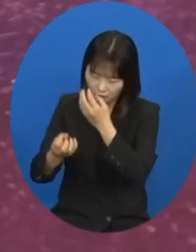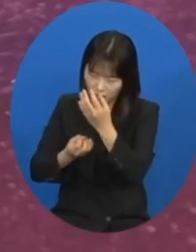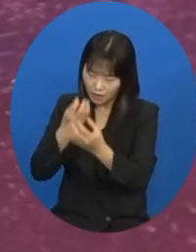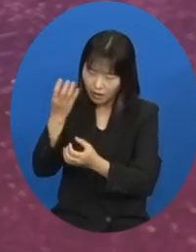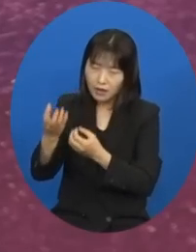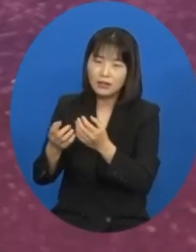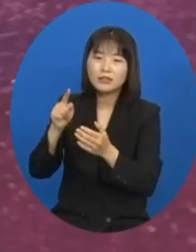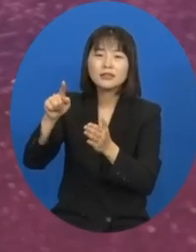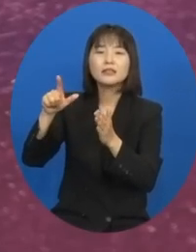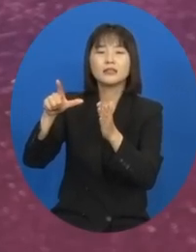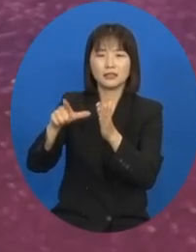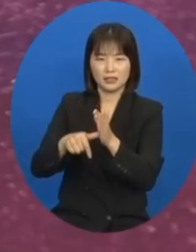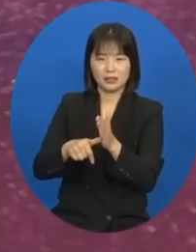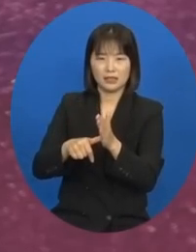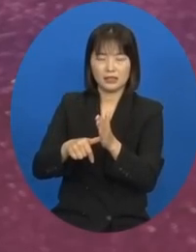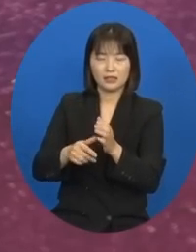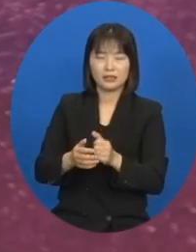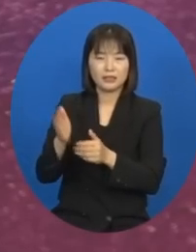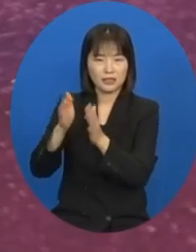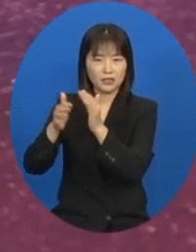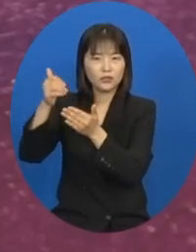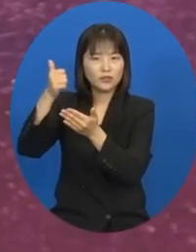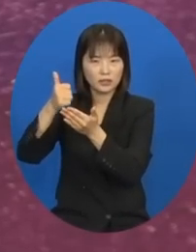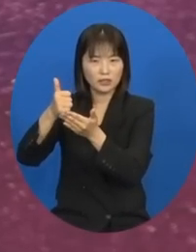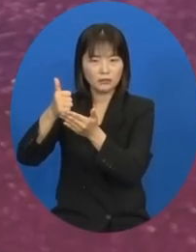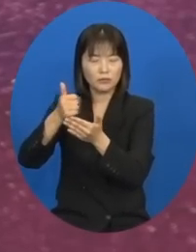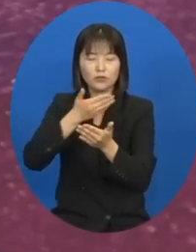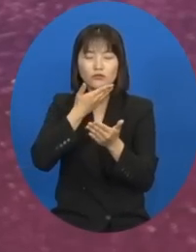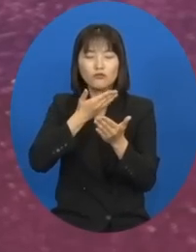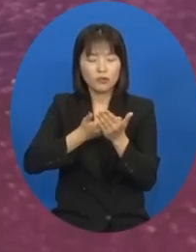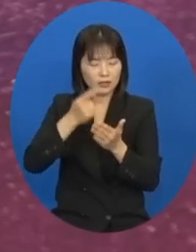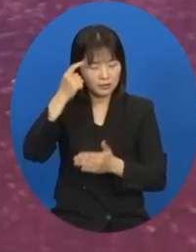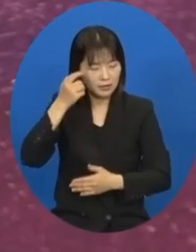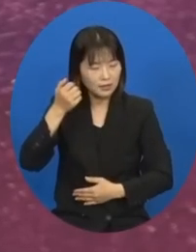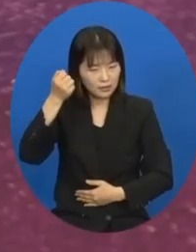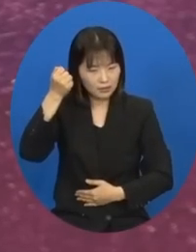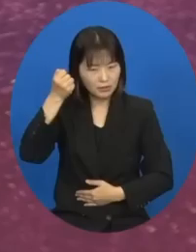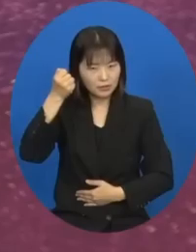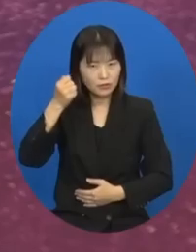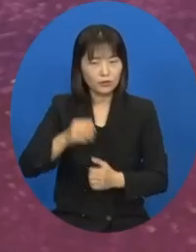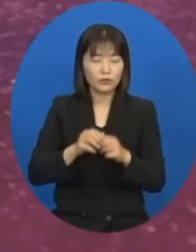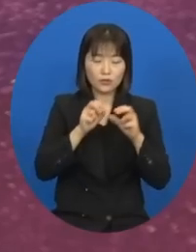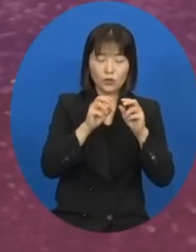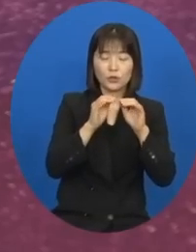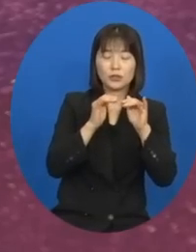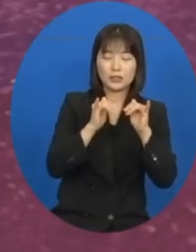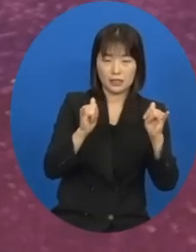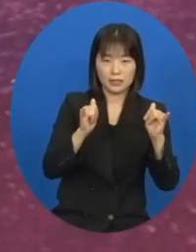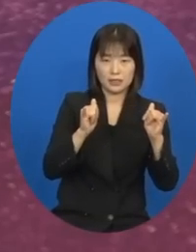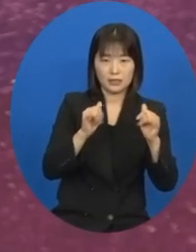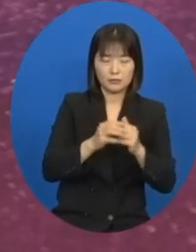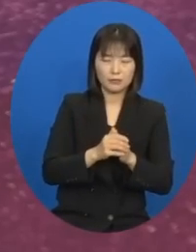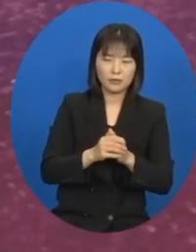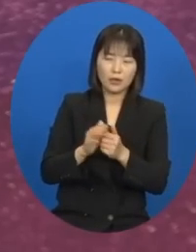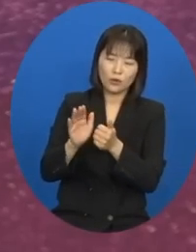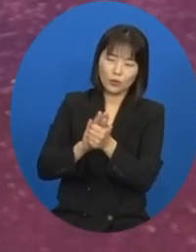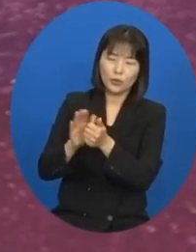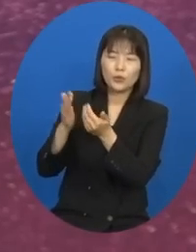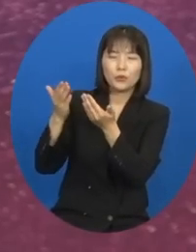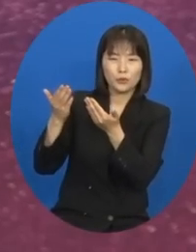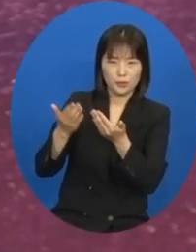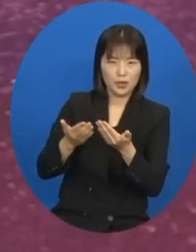다 토설했던 그 시간들은 예수님께서 기증하다 여기셨고 선교사님은 또 그 위로를 받으면서